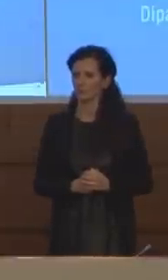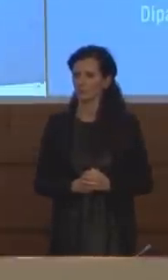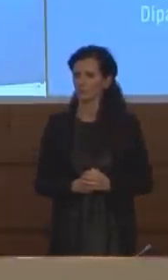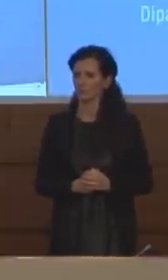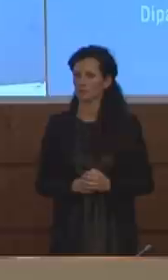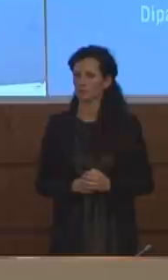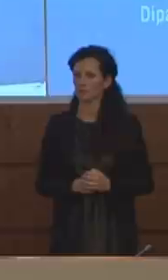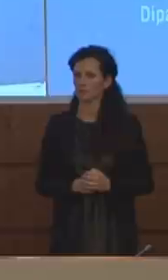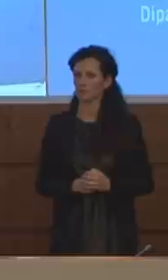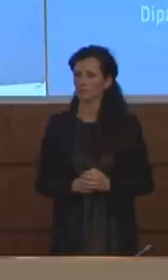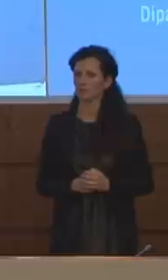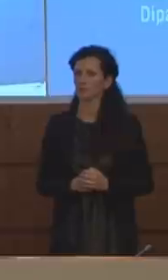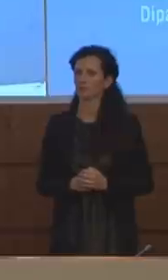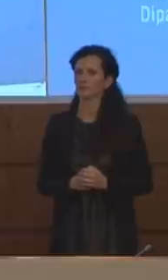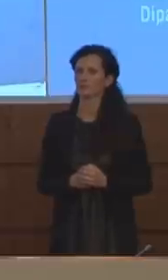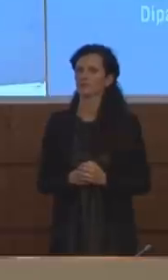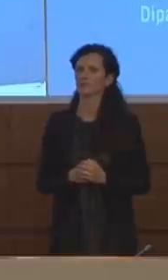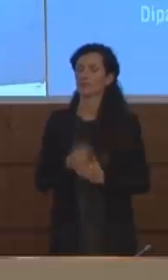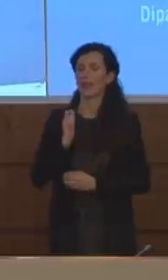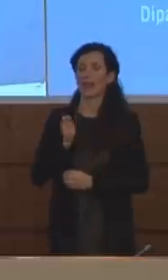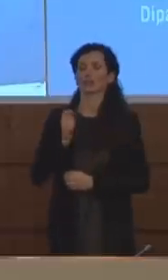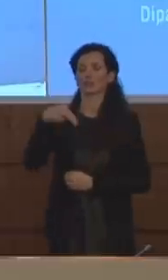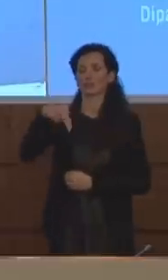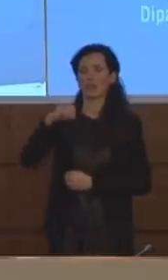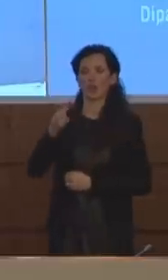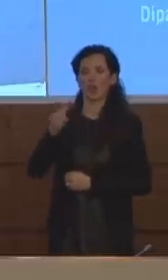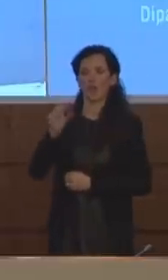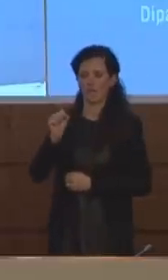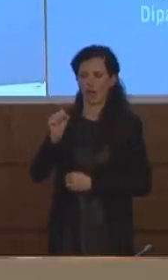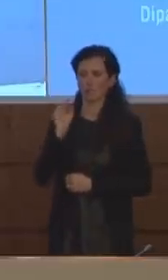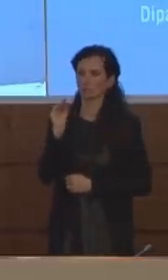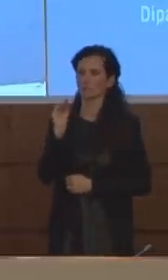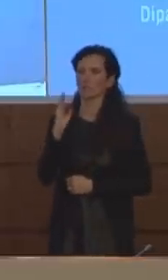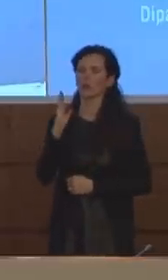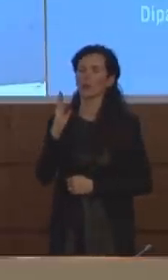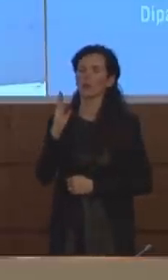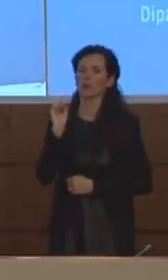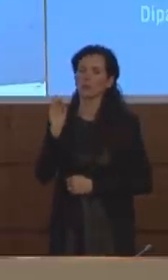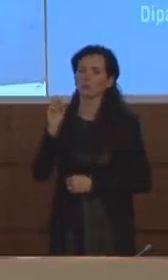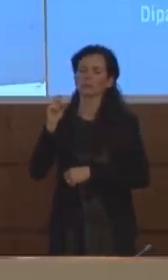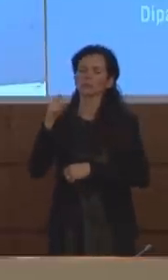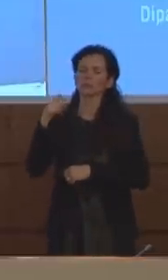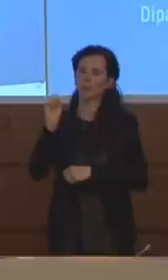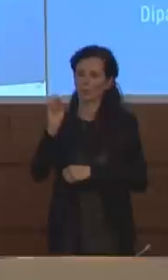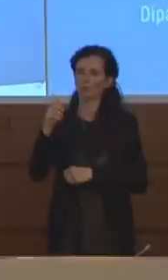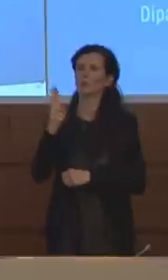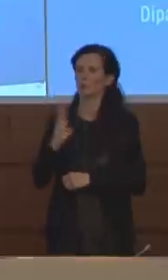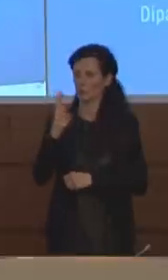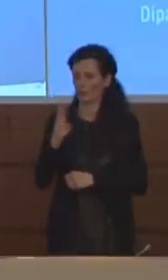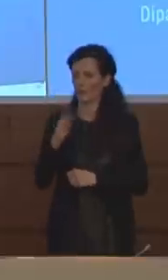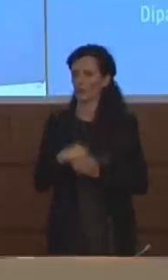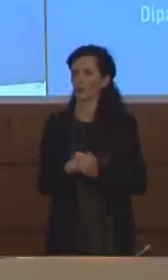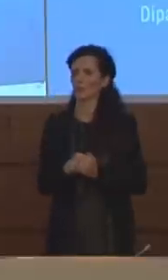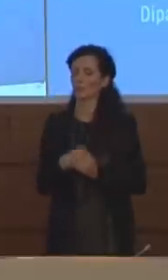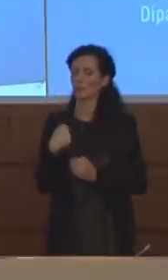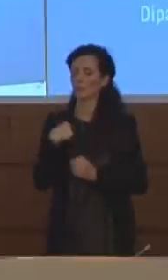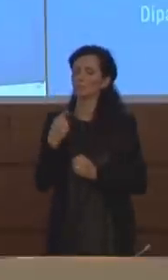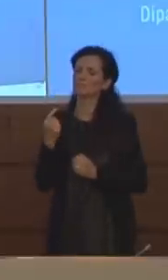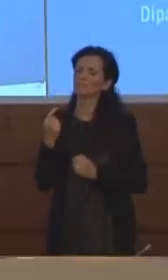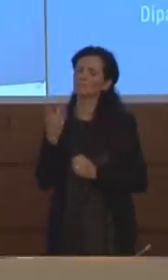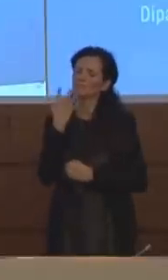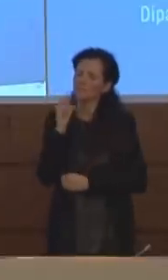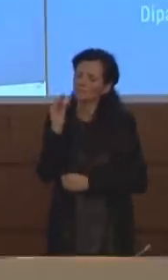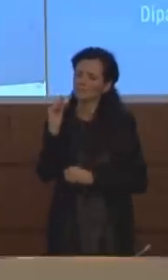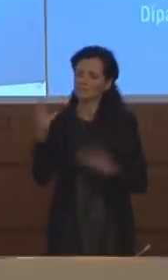si buongiorno giuliano bormioli agenzia nova per il professor brusaferro io vorrei tornare sui test sierologici perché